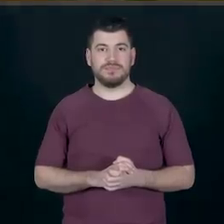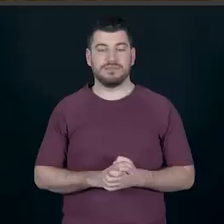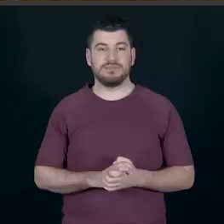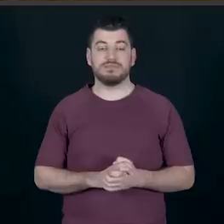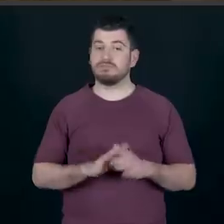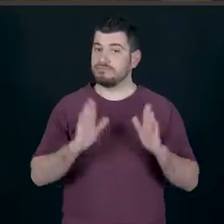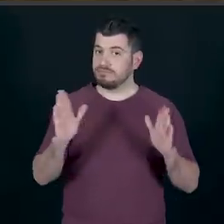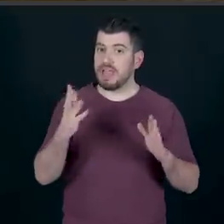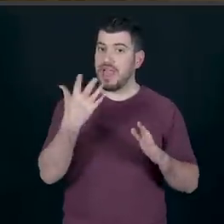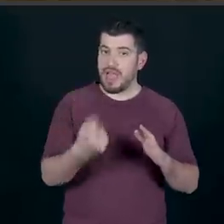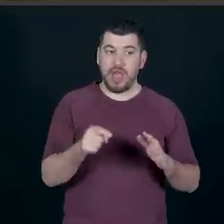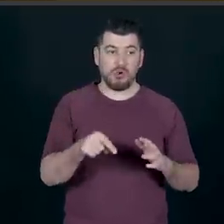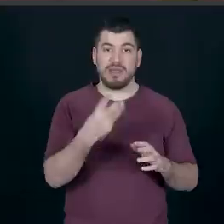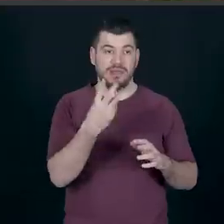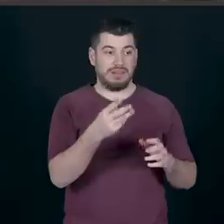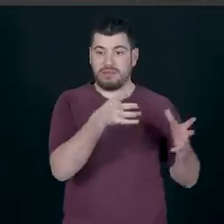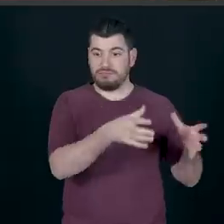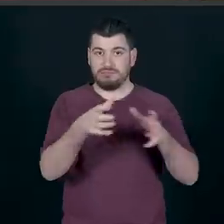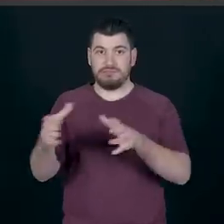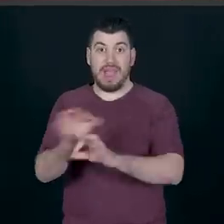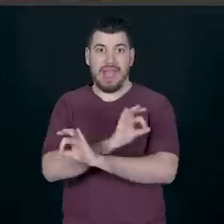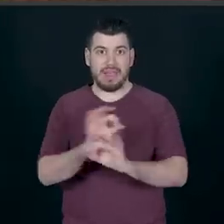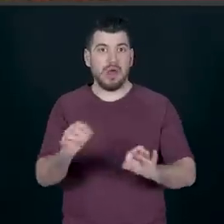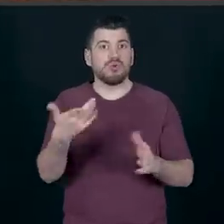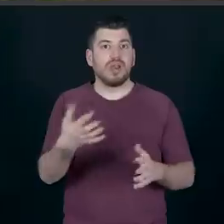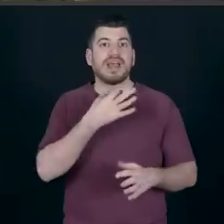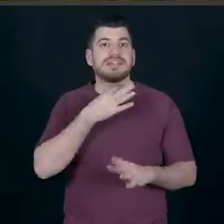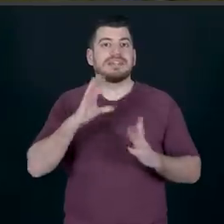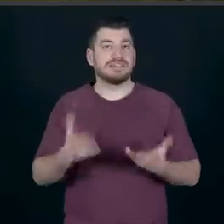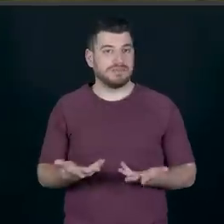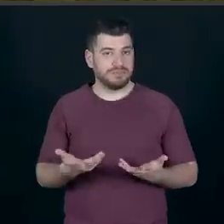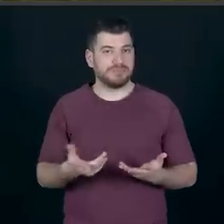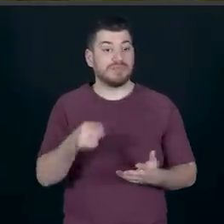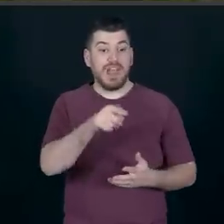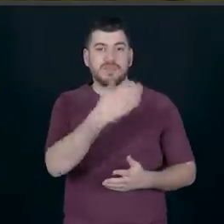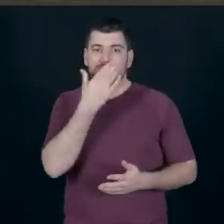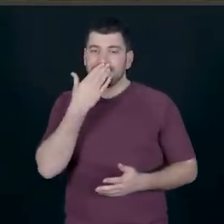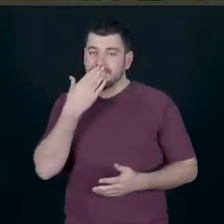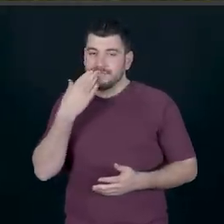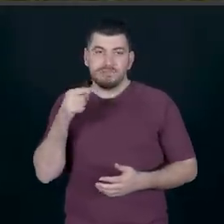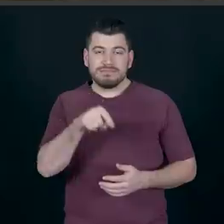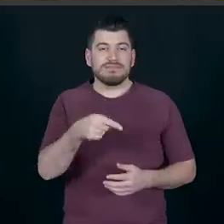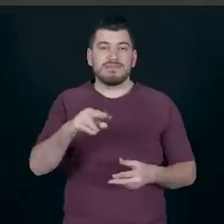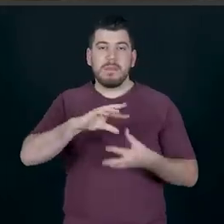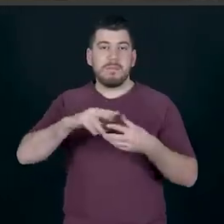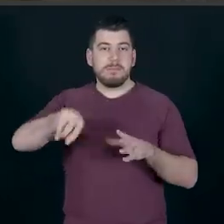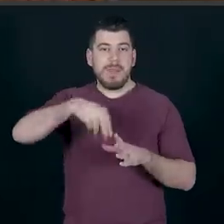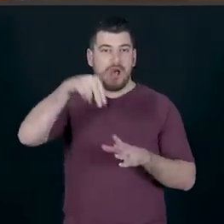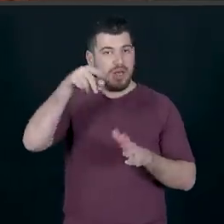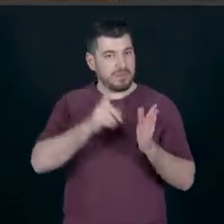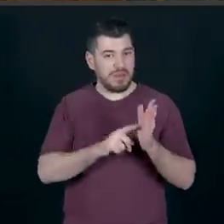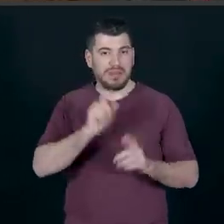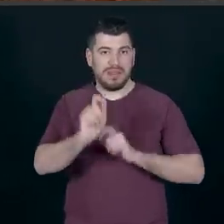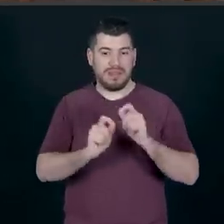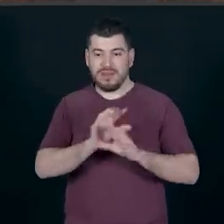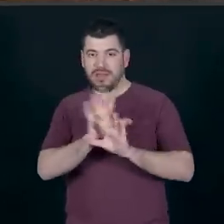Λοιπόν, άρα έχω τα τρία μείγματα έτοιμα. Το μόνο που μας λείπει είναι να συνθέσουμε την υπέροχη και γευστικότατη μακαρονάδα μας. Αυτό που θα κάνω είναι το